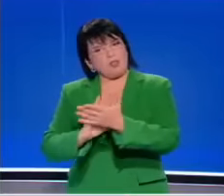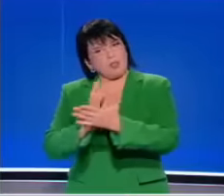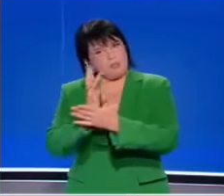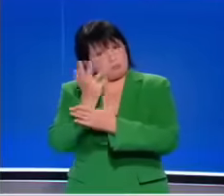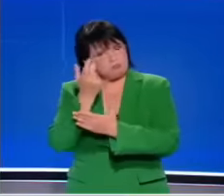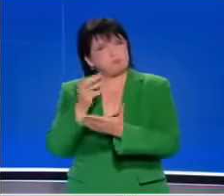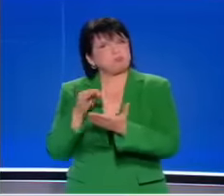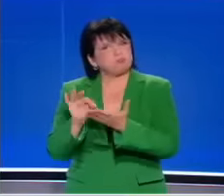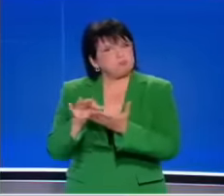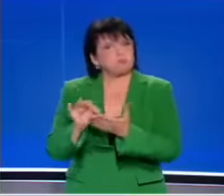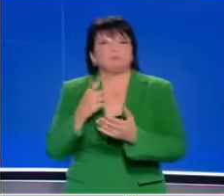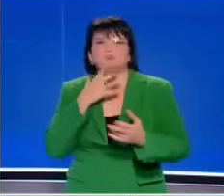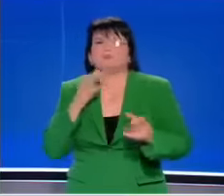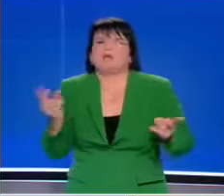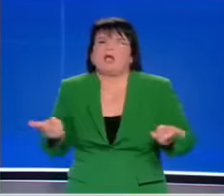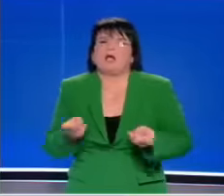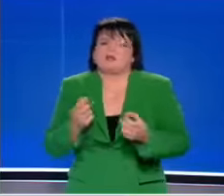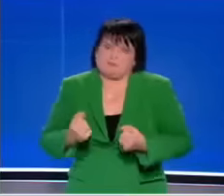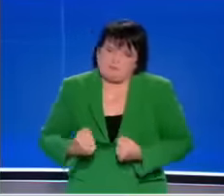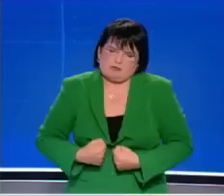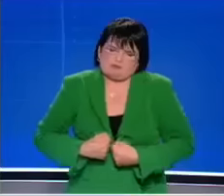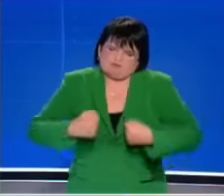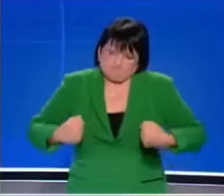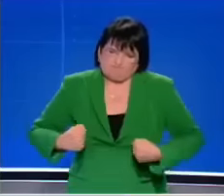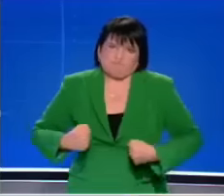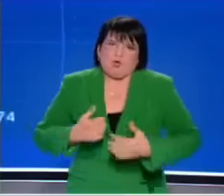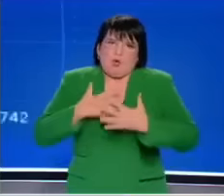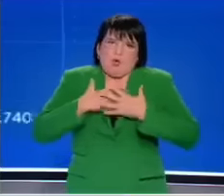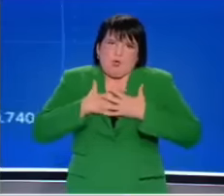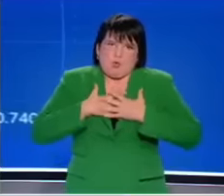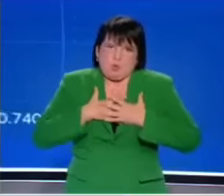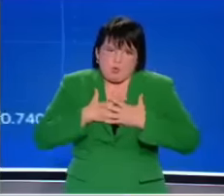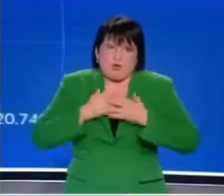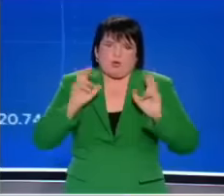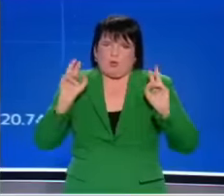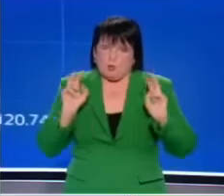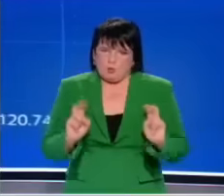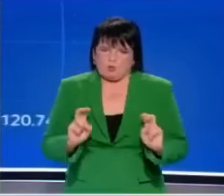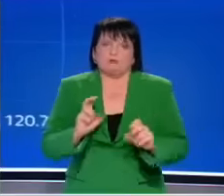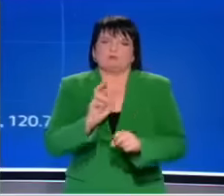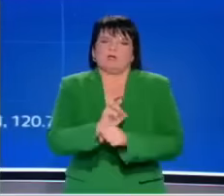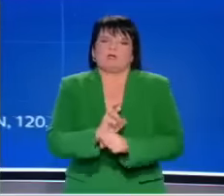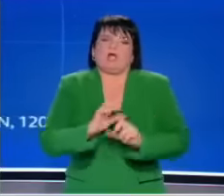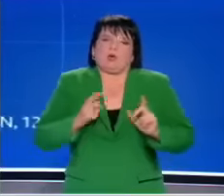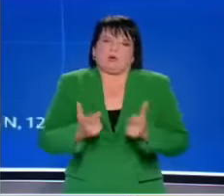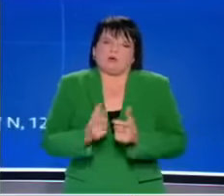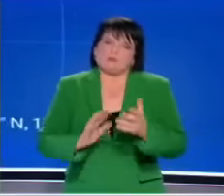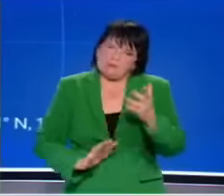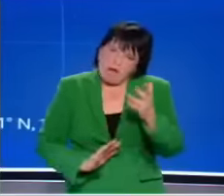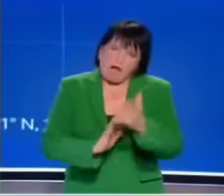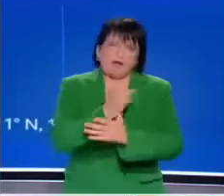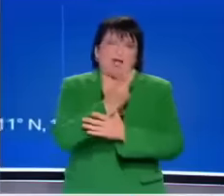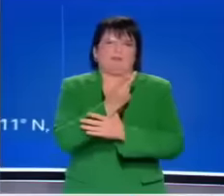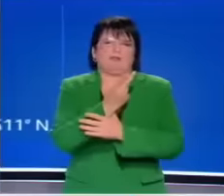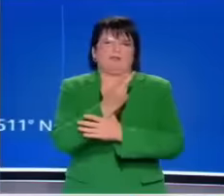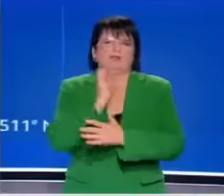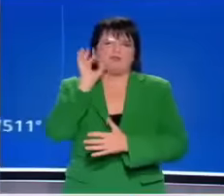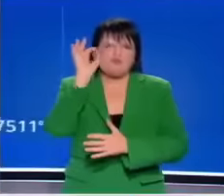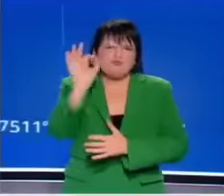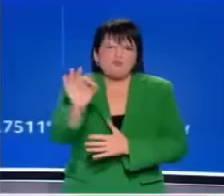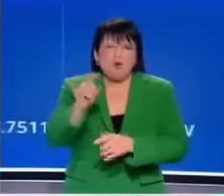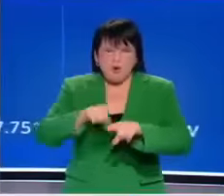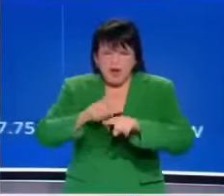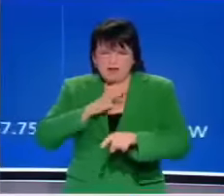δώσουμε σαν μια ελάφρυνση μια τόνωση ρευστότητας μια ανάσα στην ακρίβεια θα φέρει ανάπτυξη στη χώρα μας αυτή τη στιγμή